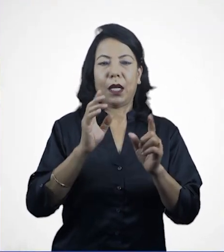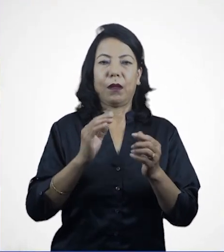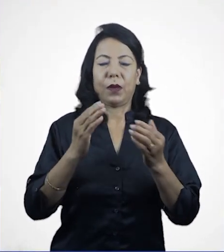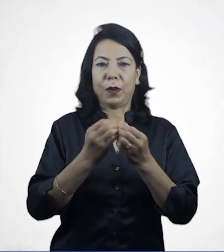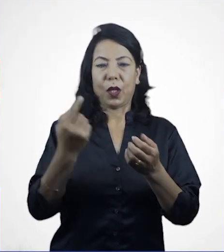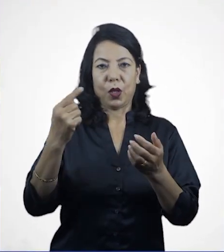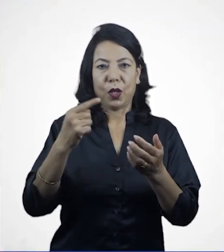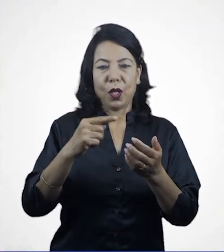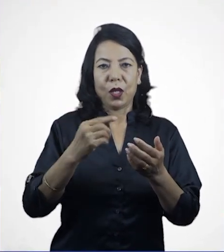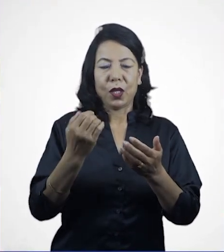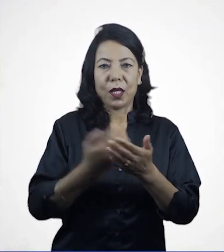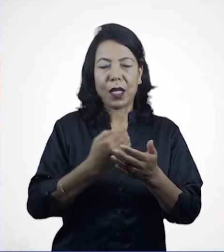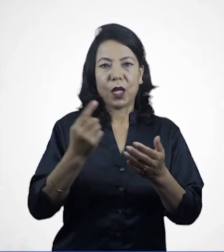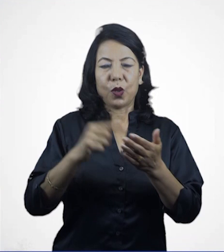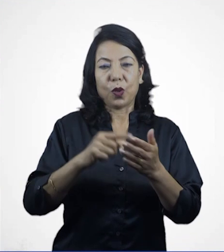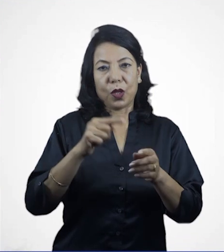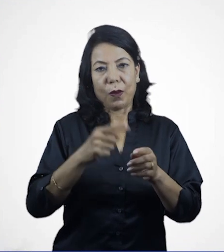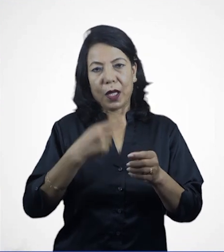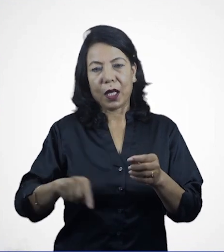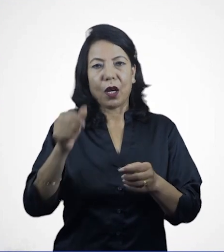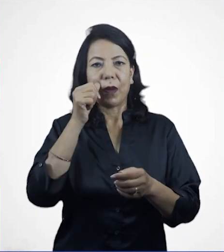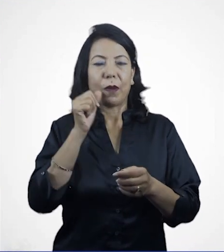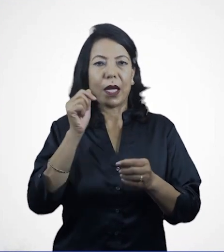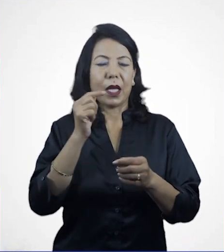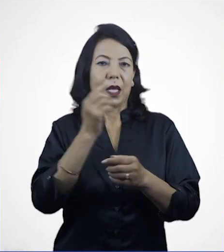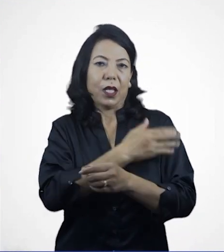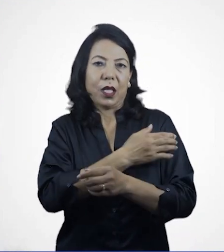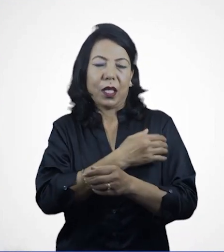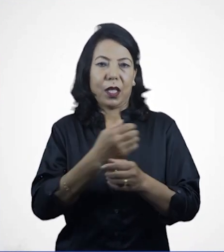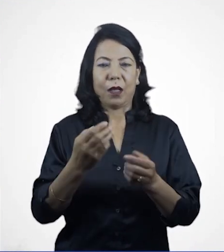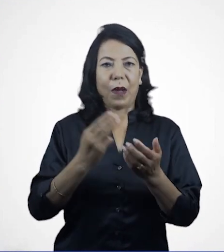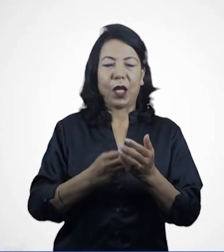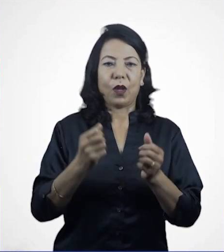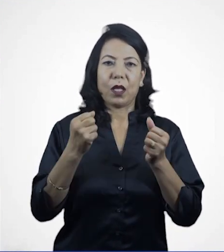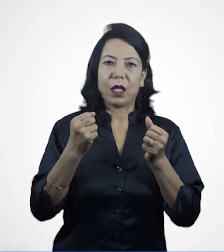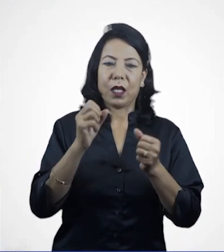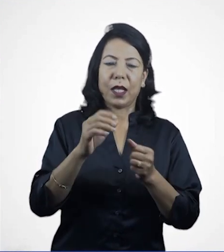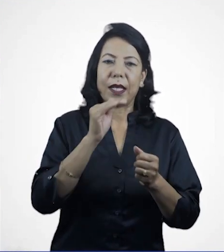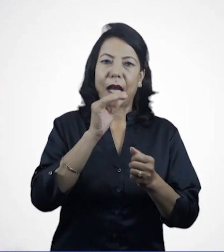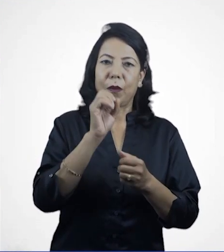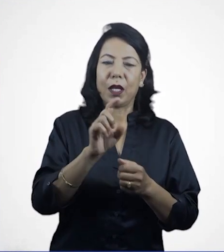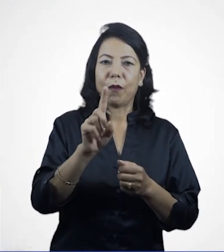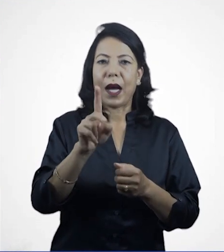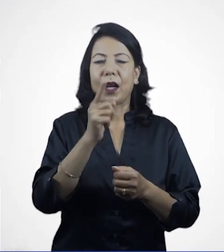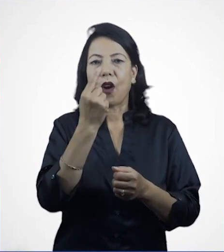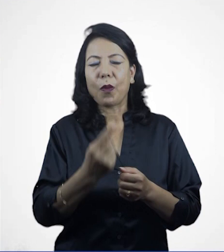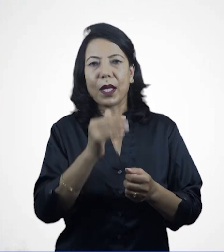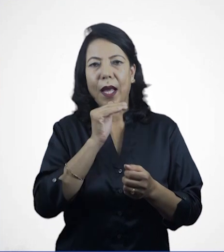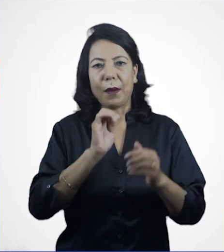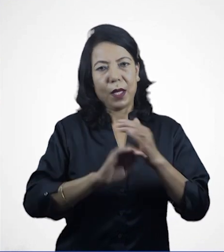ना अभिवाबक लाइ चाहिए सचीतिकरीन मात्रे गरेनमे की शोकतिकरीन सुक्तिकरीन अनु